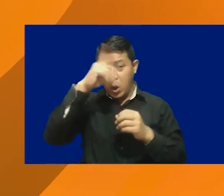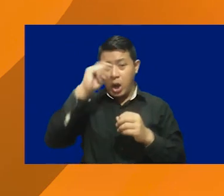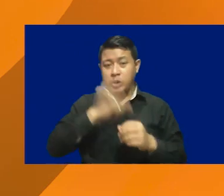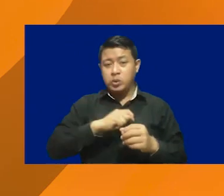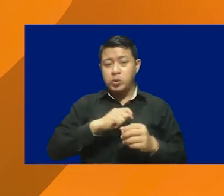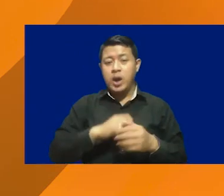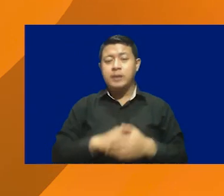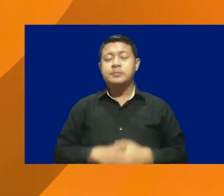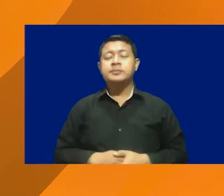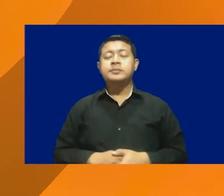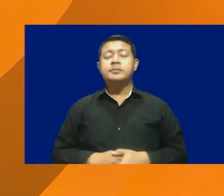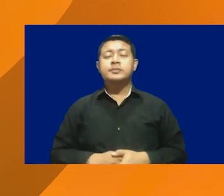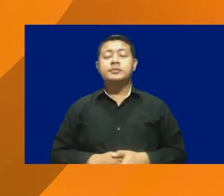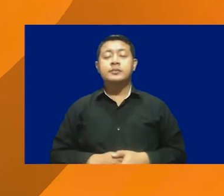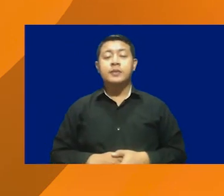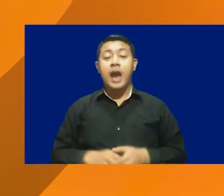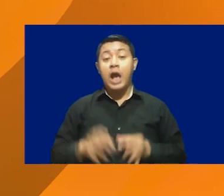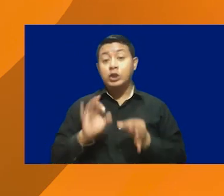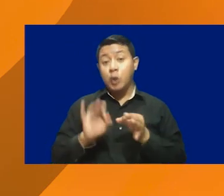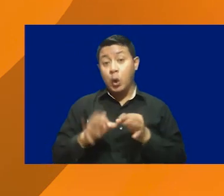Dan konflik dari orang tuanya.